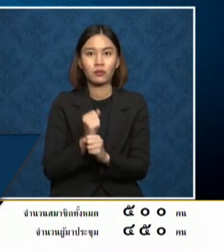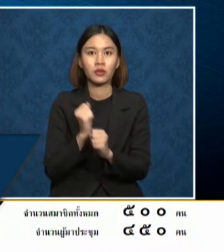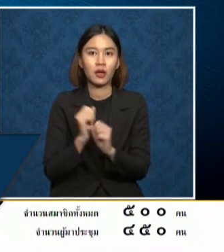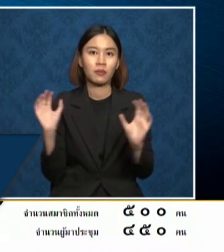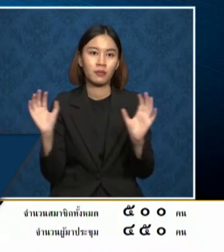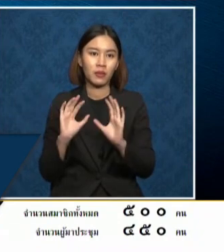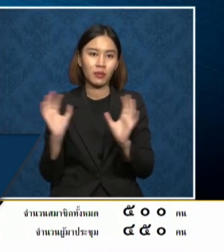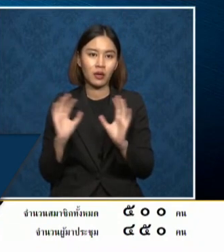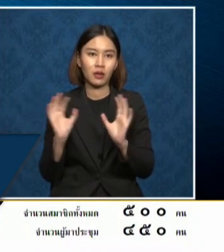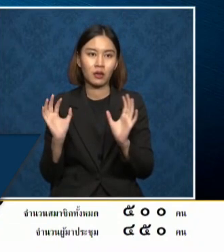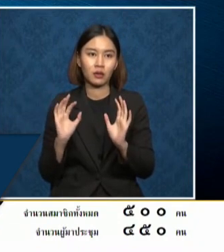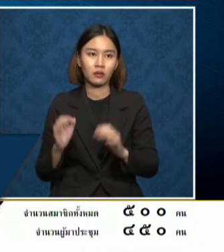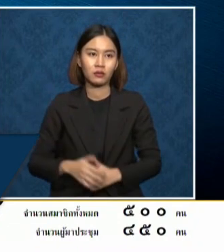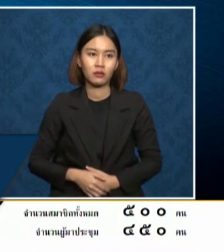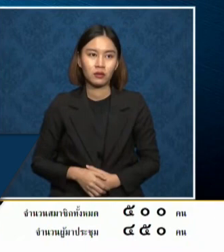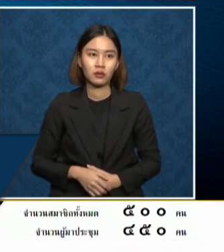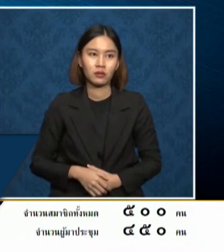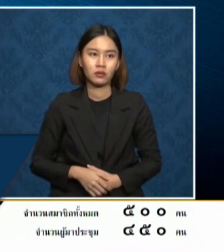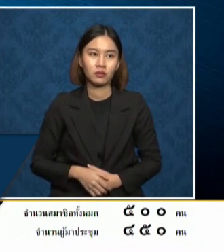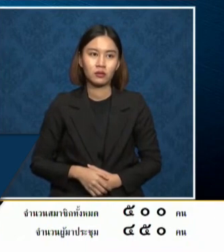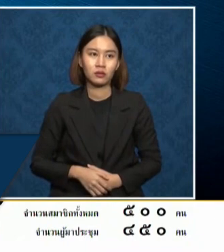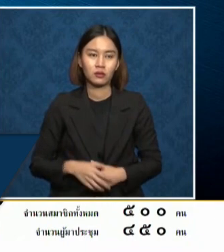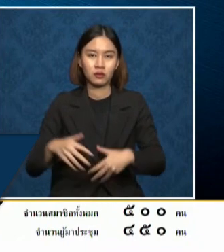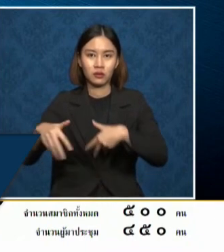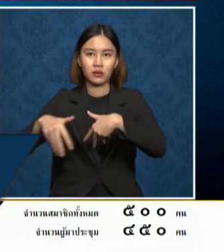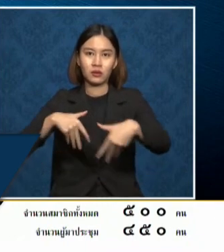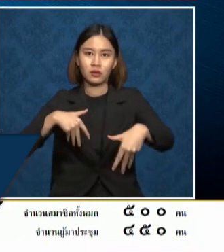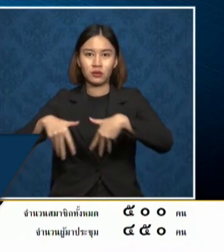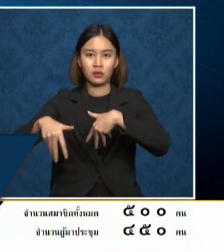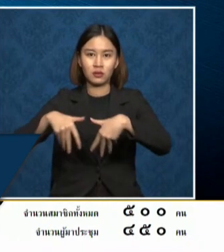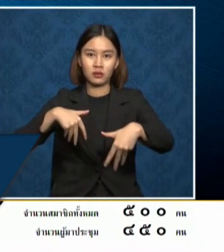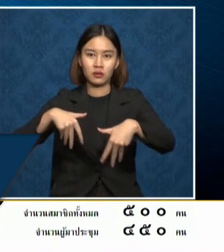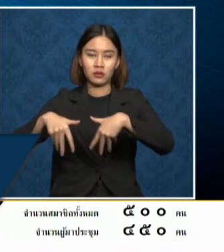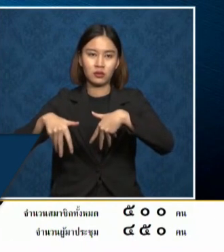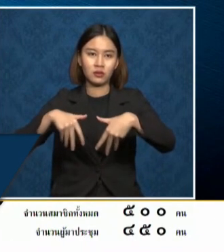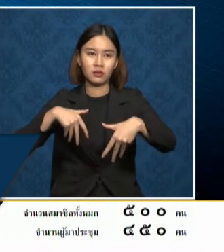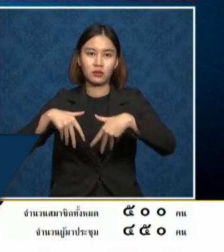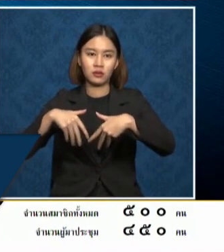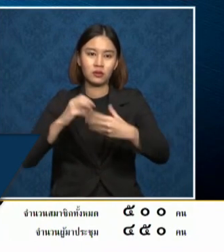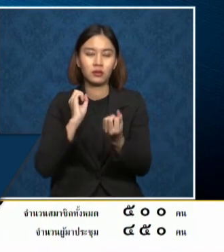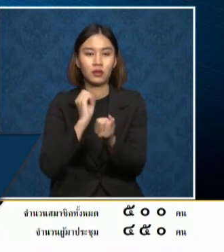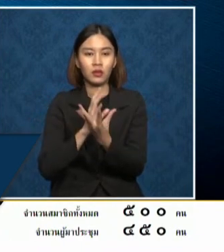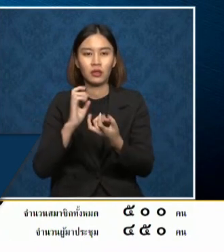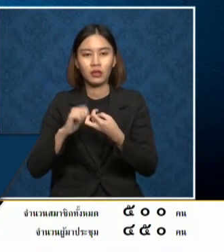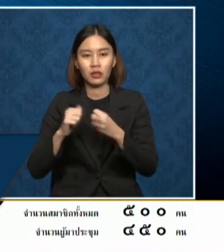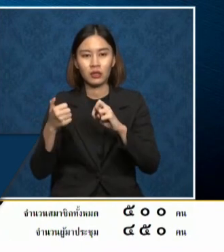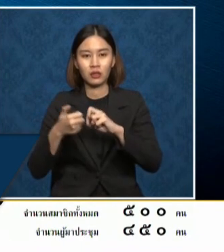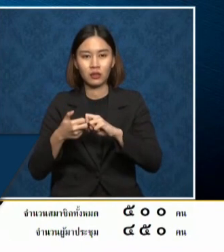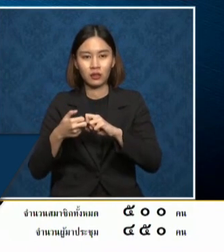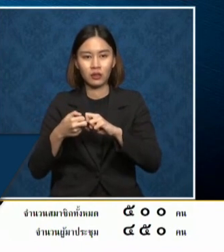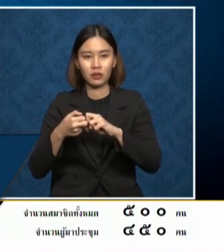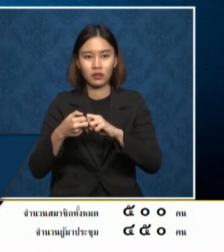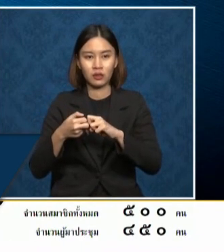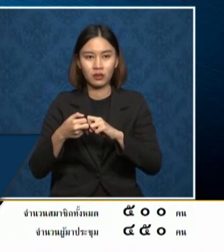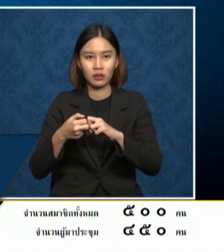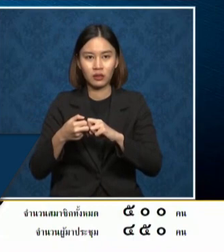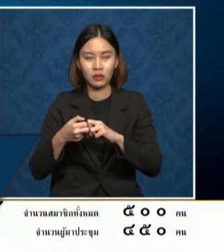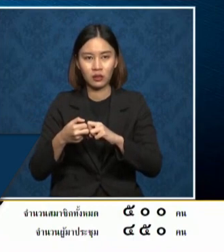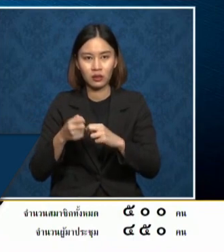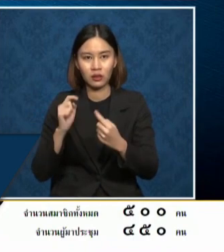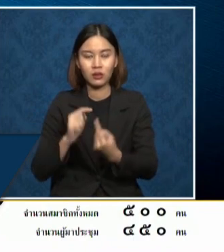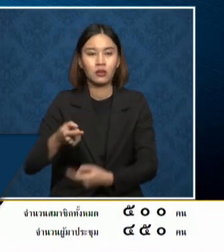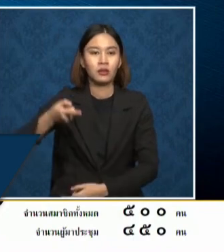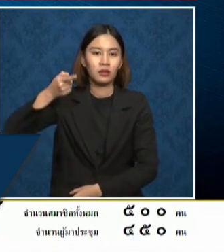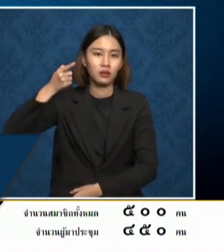เป็นปัญหาของพี่น้องประชาชนค่ะพี่น้องประชาชนต้องเดือดร้อนอยู่แบบเนี้ยค่ะด้วยความที่มันล่าช้าในการขอ